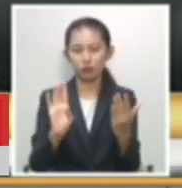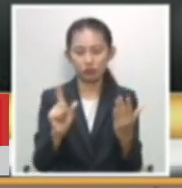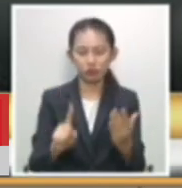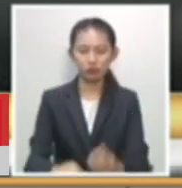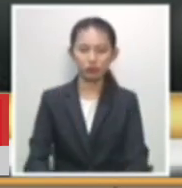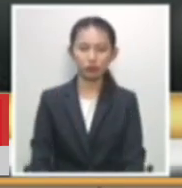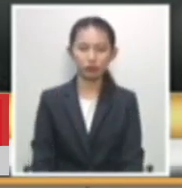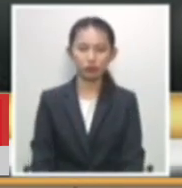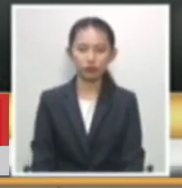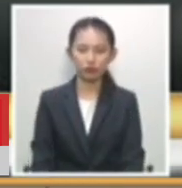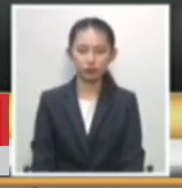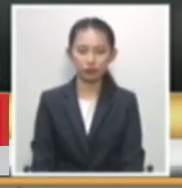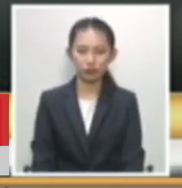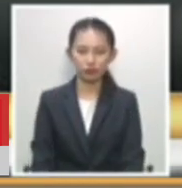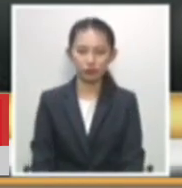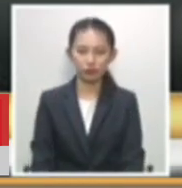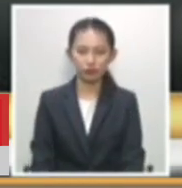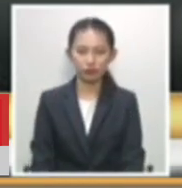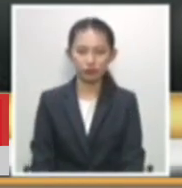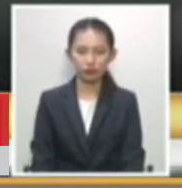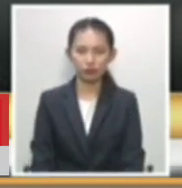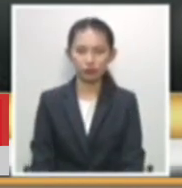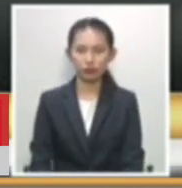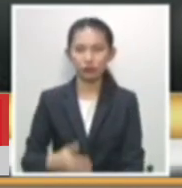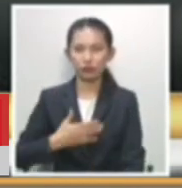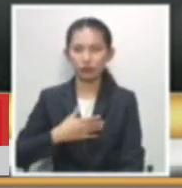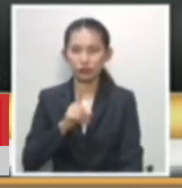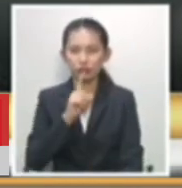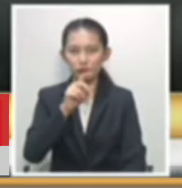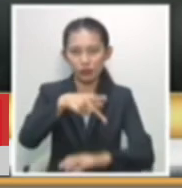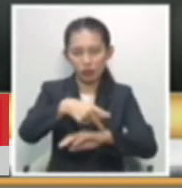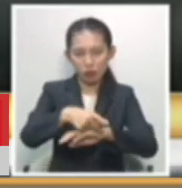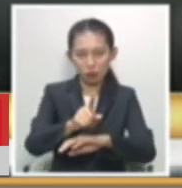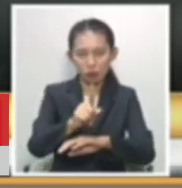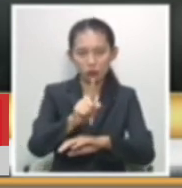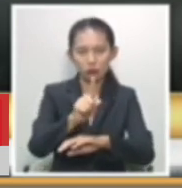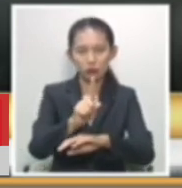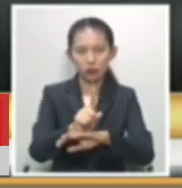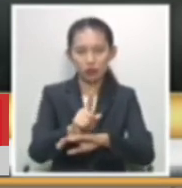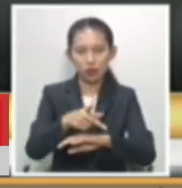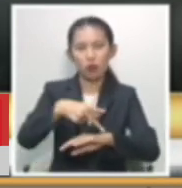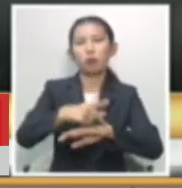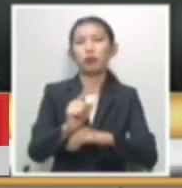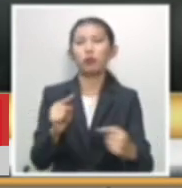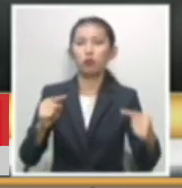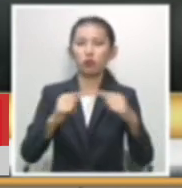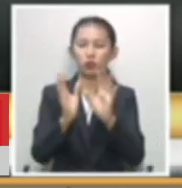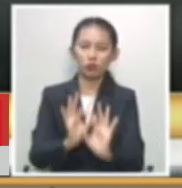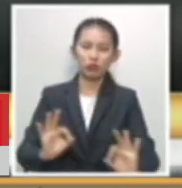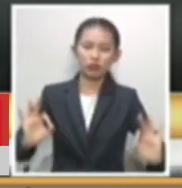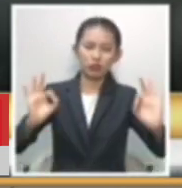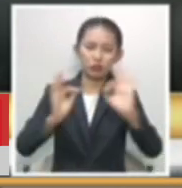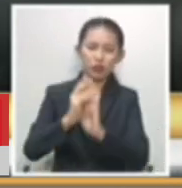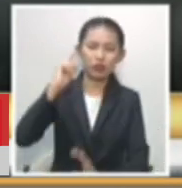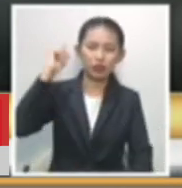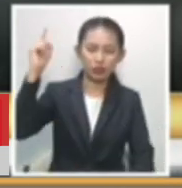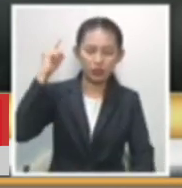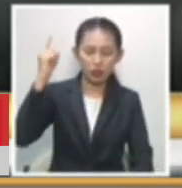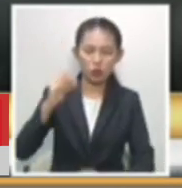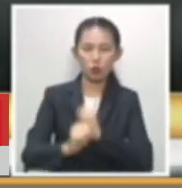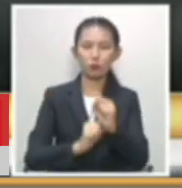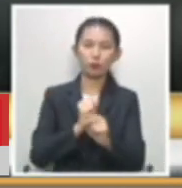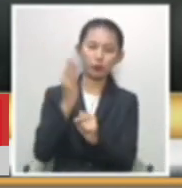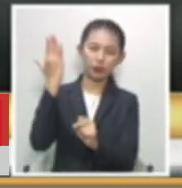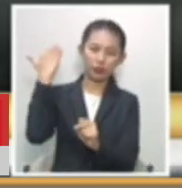คะดิฉันขอเท้าความสักเล็กน้อยถึงความสำคัญของการท่องเที่ยวนะคะปีที่แล้ว